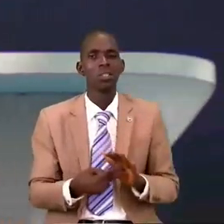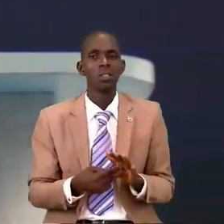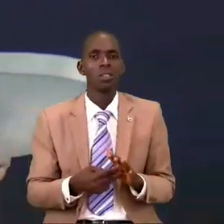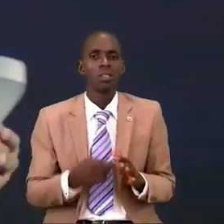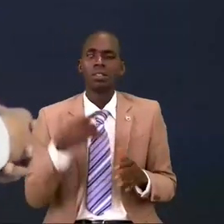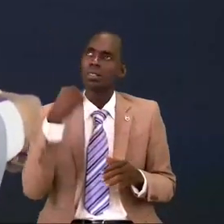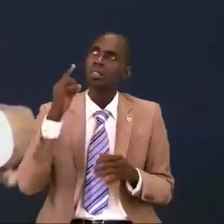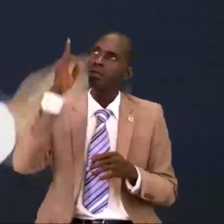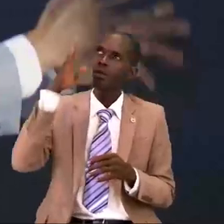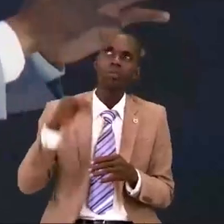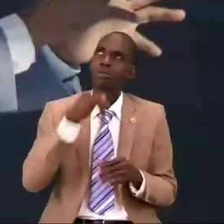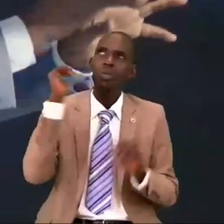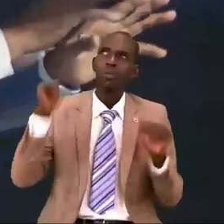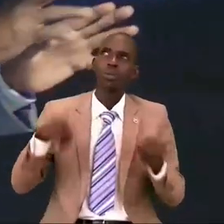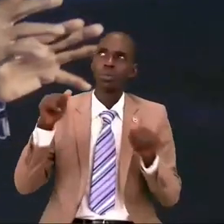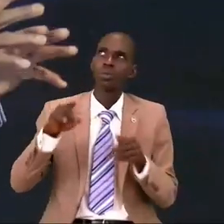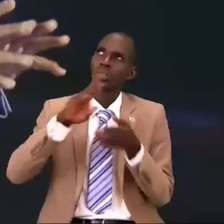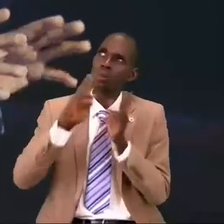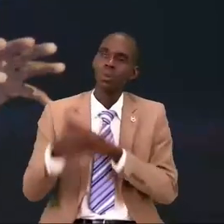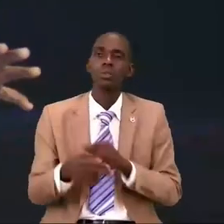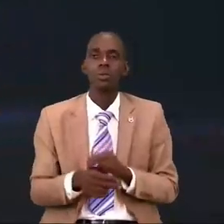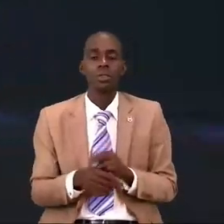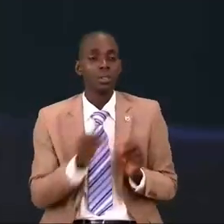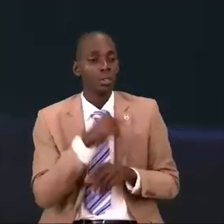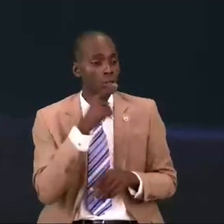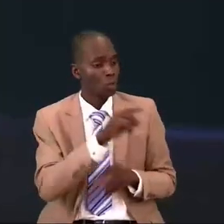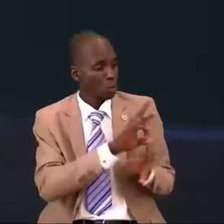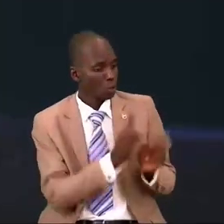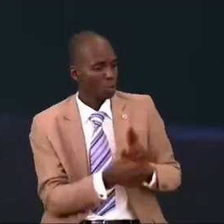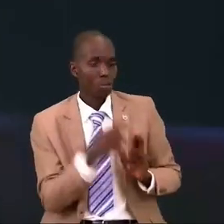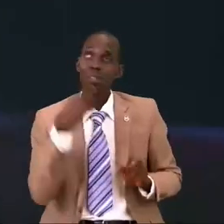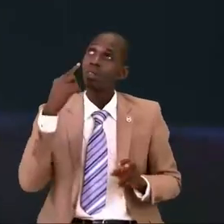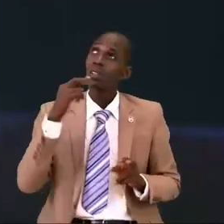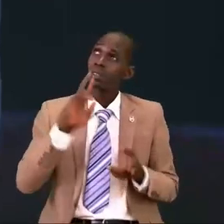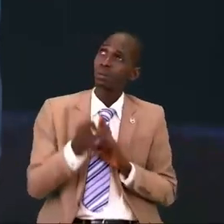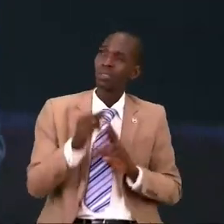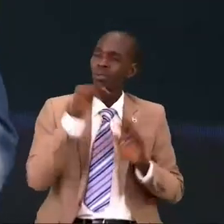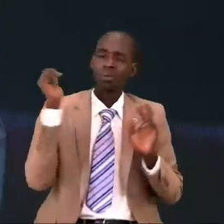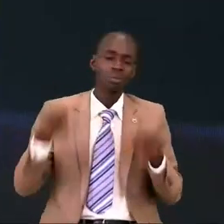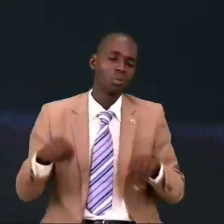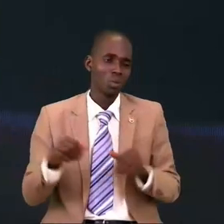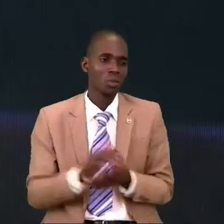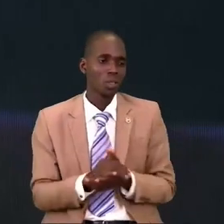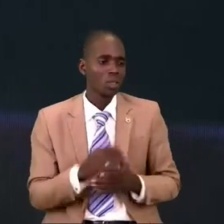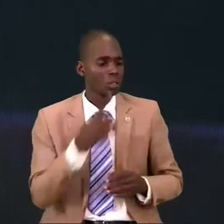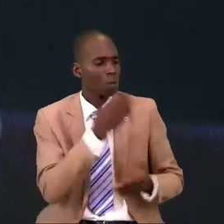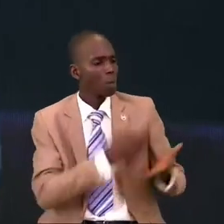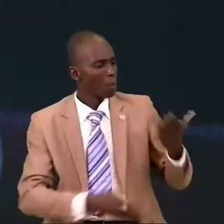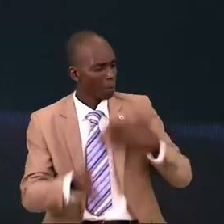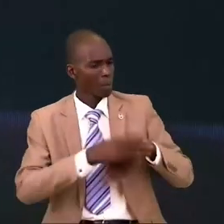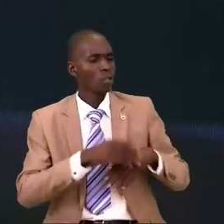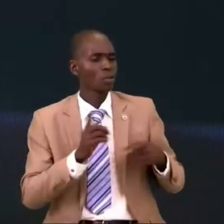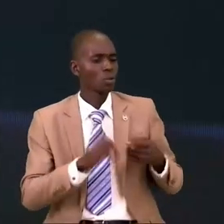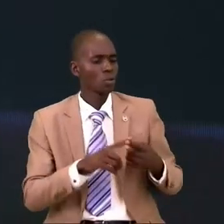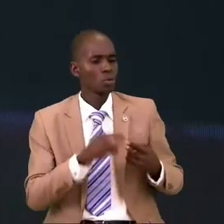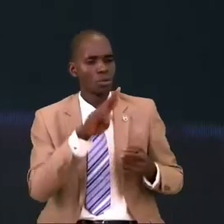la restitution. Corrige ta vie. Les choses que tu as volées des autres, tu dois prendre et retourner